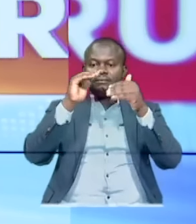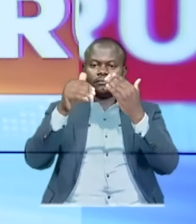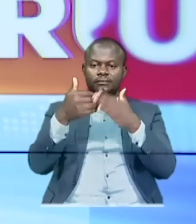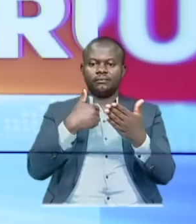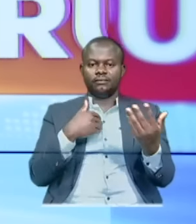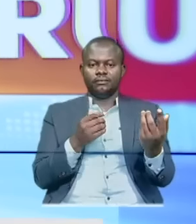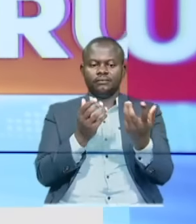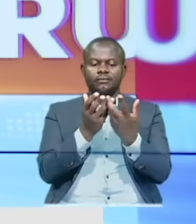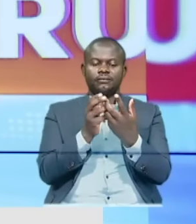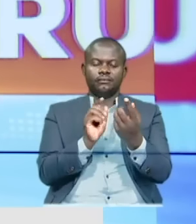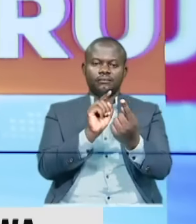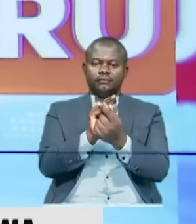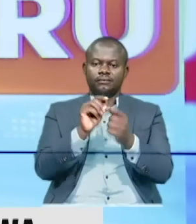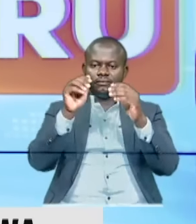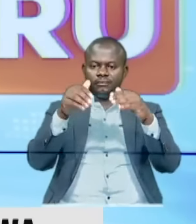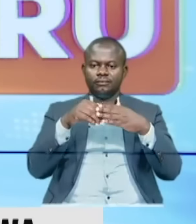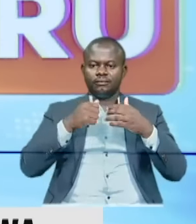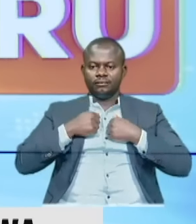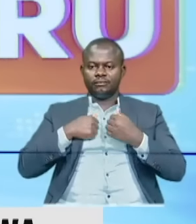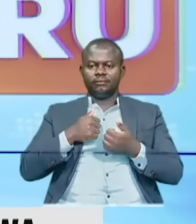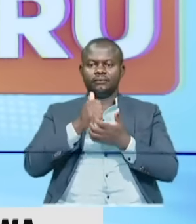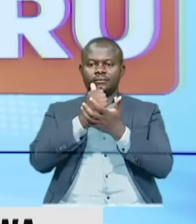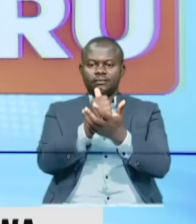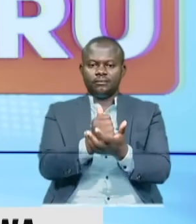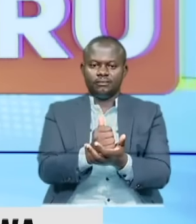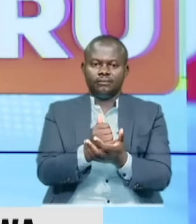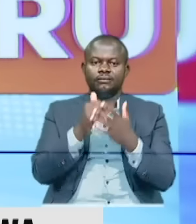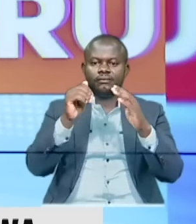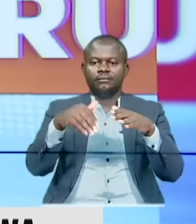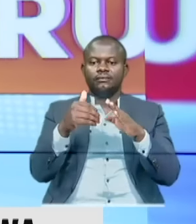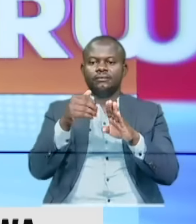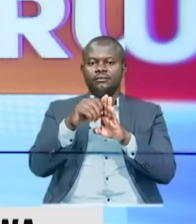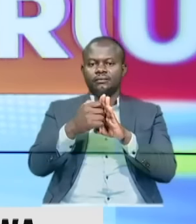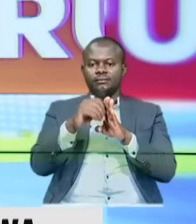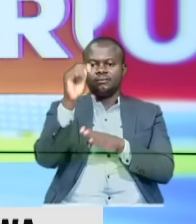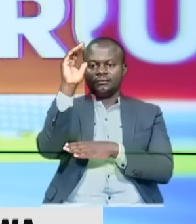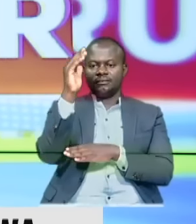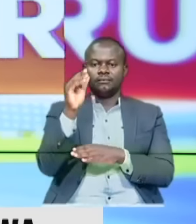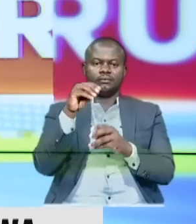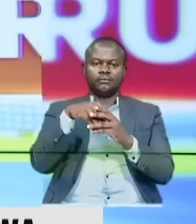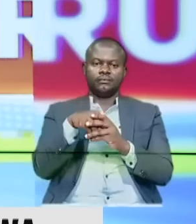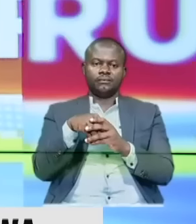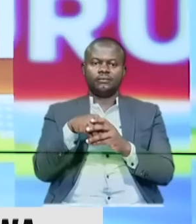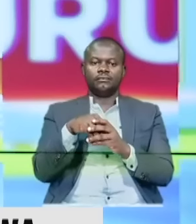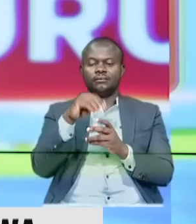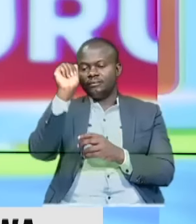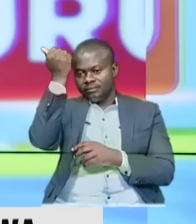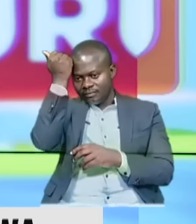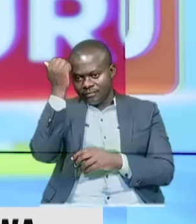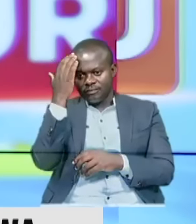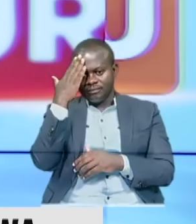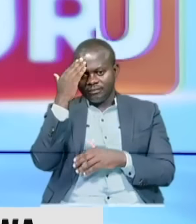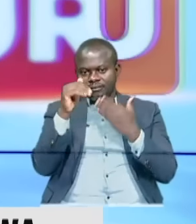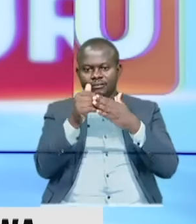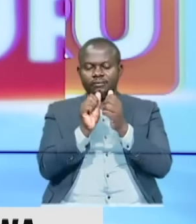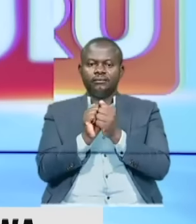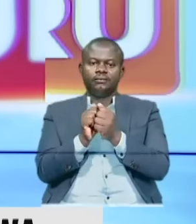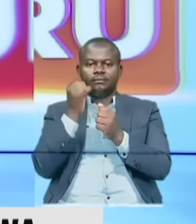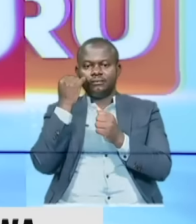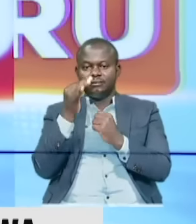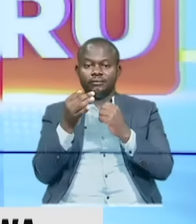zihuriye n'ubuhinzi hano mu Rwanda ko zafasha n'igihingwa cy'urutoki kikajya mu bihingwa byishingirwa, kugira ngo ni urutoki